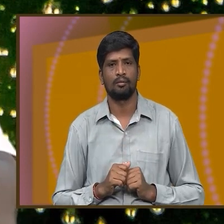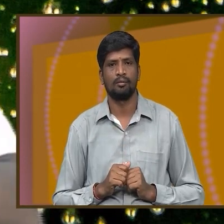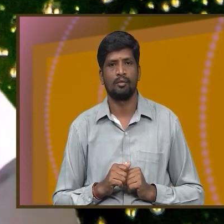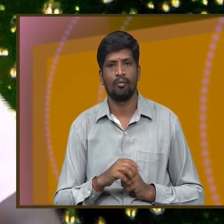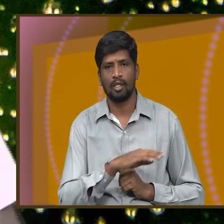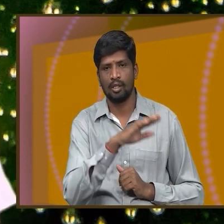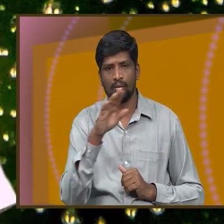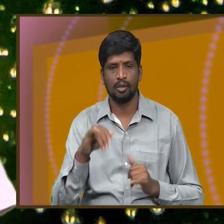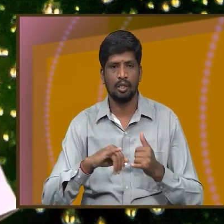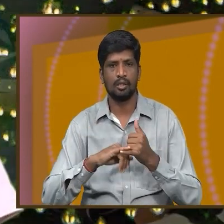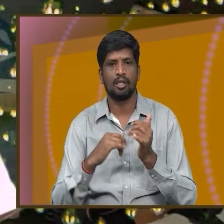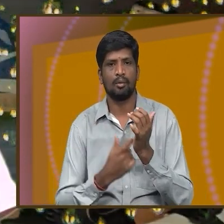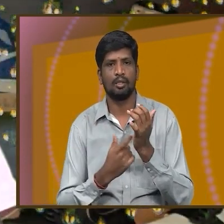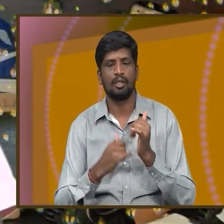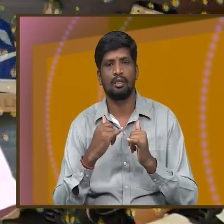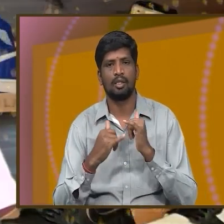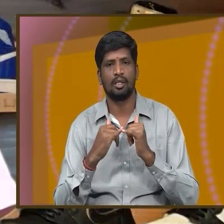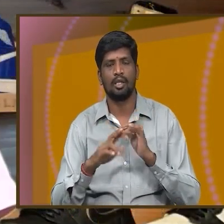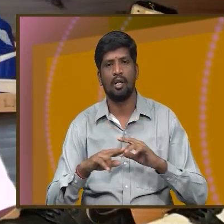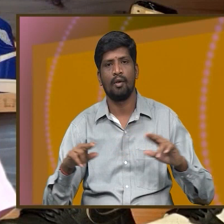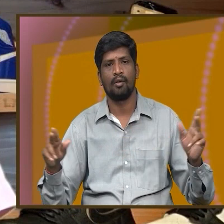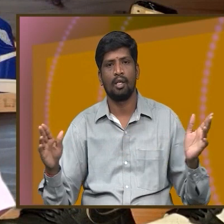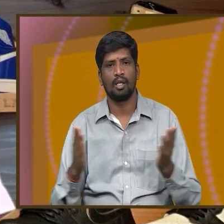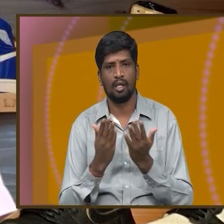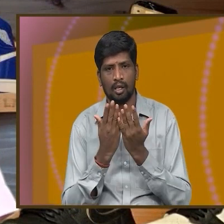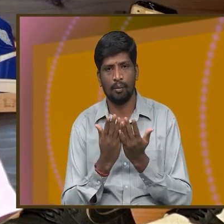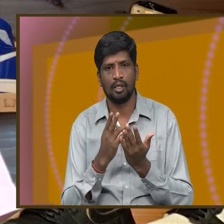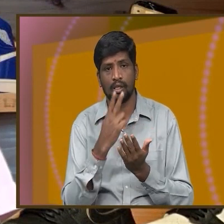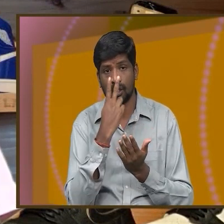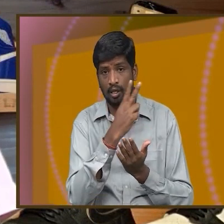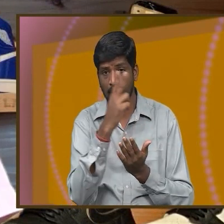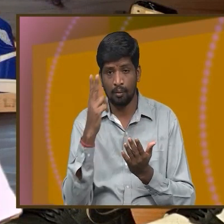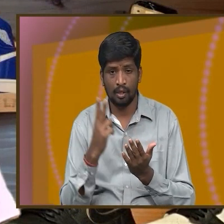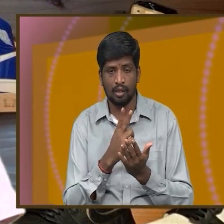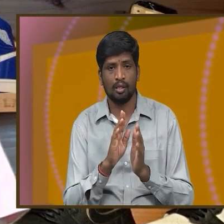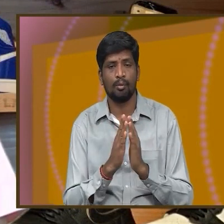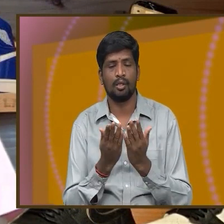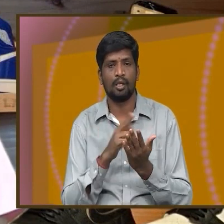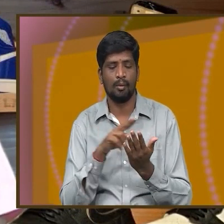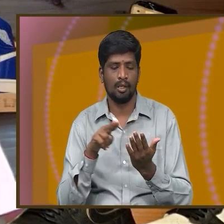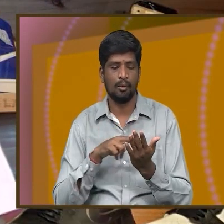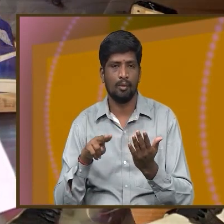நன்றி குழந்தைகளே. இதுபோன்று எஸ் ராமகிருஷ்ணனுடைய சிறுகதைகள் இன்னும் பல உள்ளன. அவற்றை